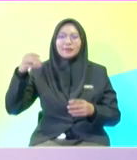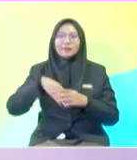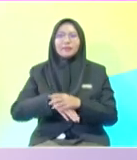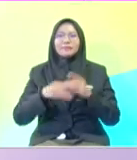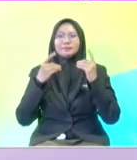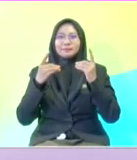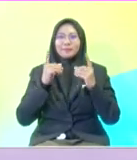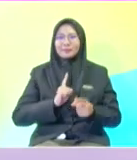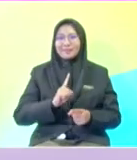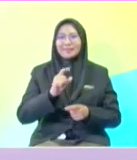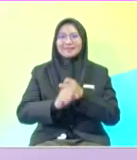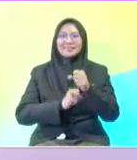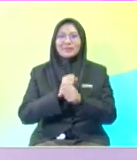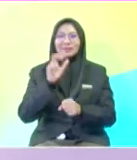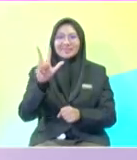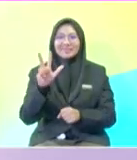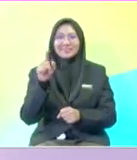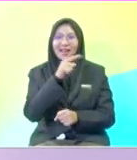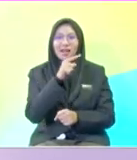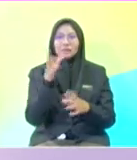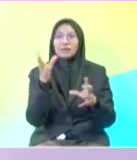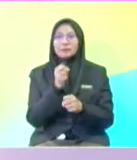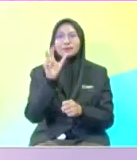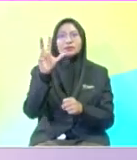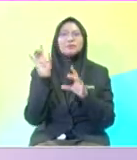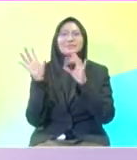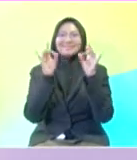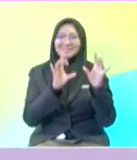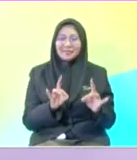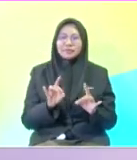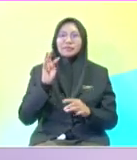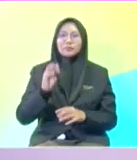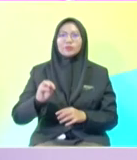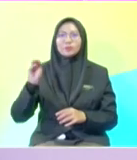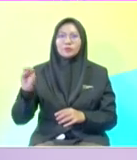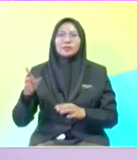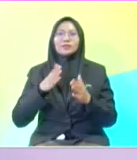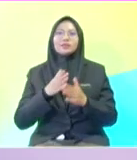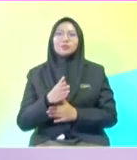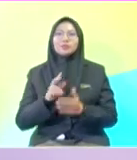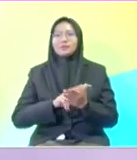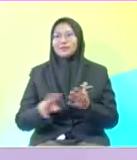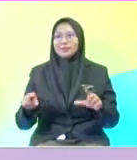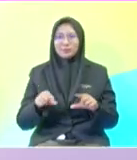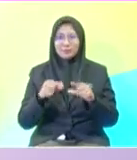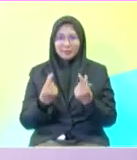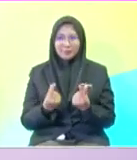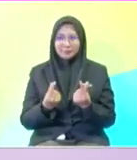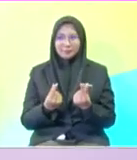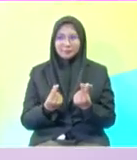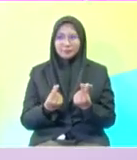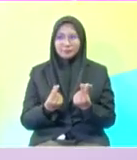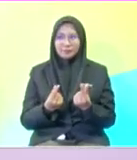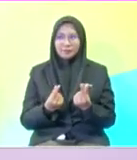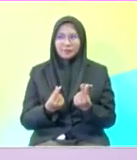3 bintang tau ah jadi kepada murid sekalian terus buat latihan terus baca Quran hati